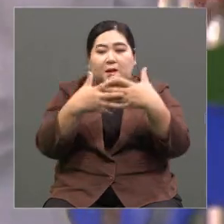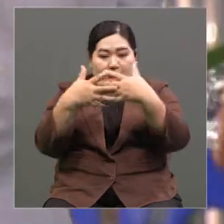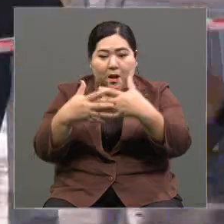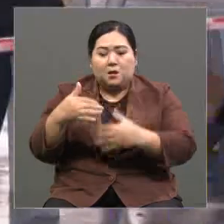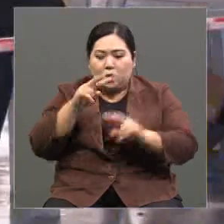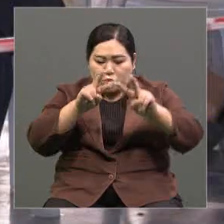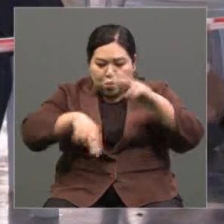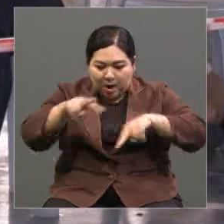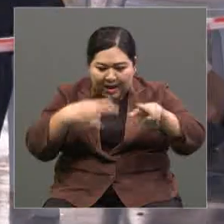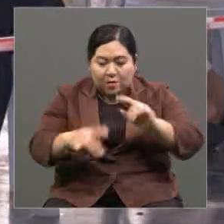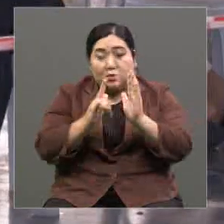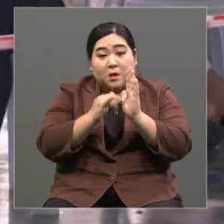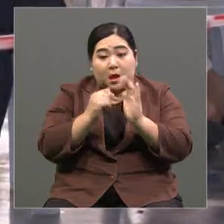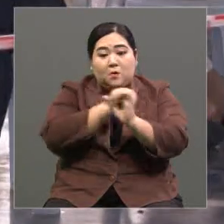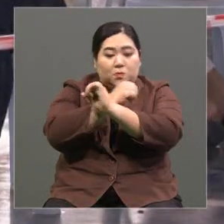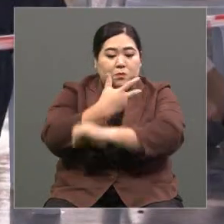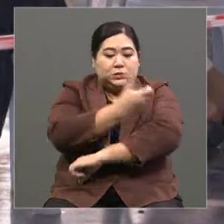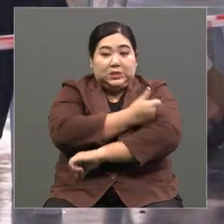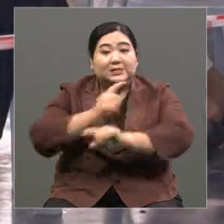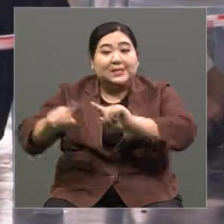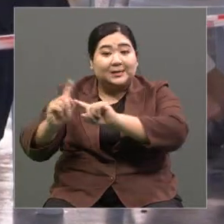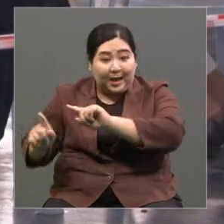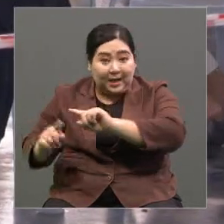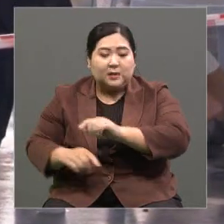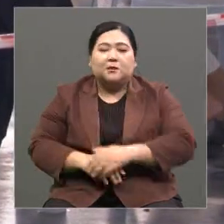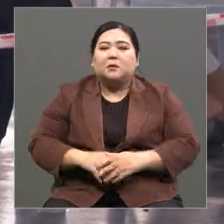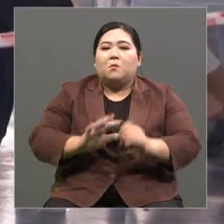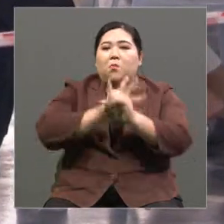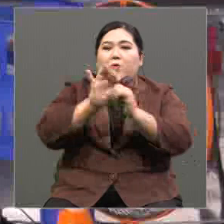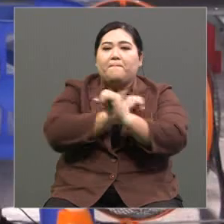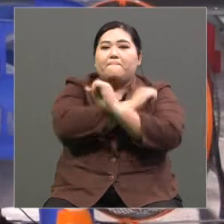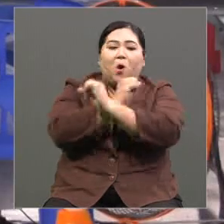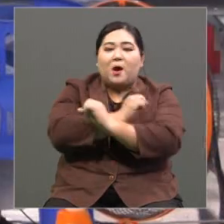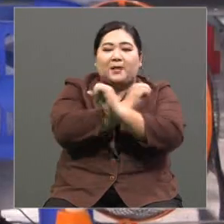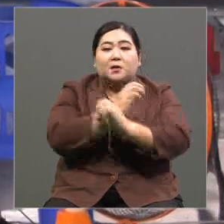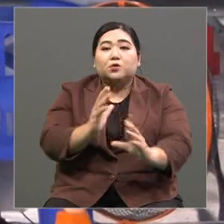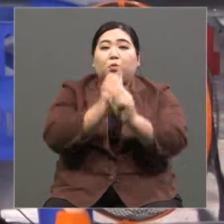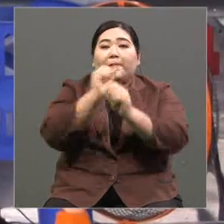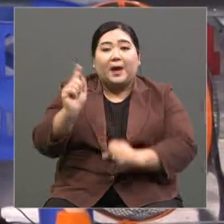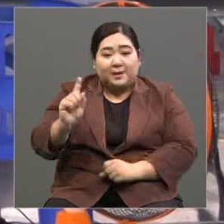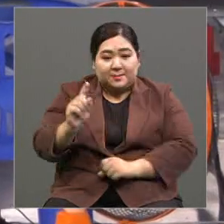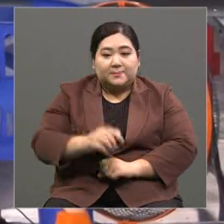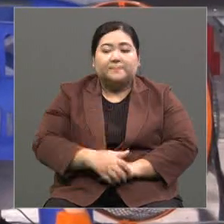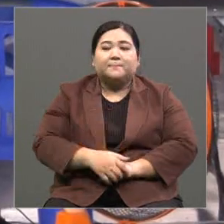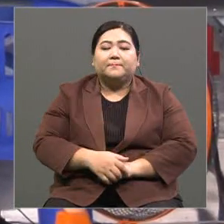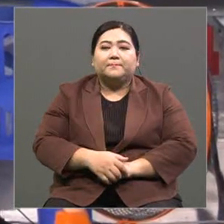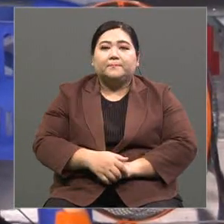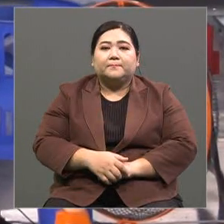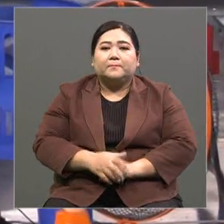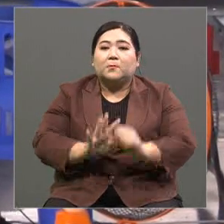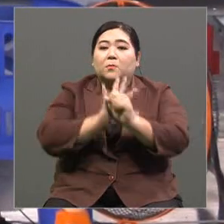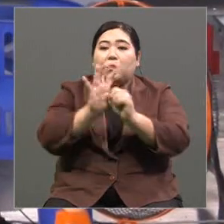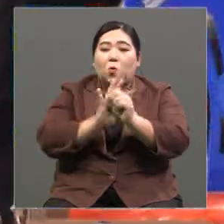ในการควบคุมและยับยั้งการกลายพันธุ์ของไวรัสโควิด 19ได้ข้อสรุปแบบนี้ว่าอัตราการแพร่เชื้อของ